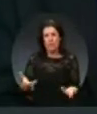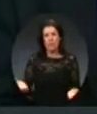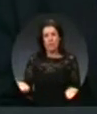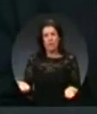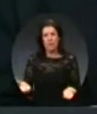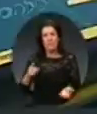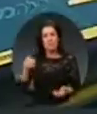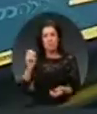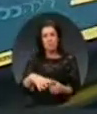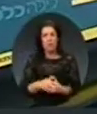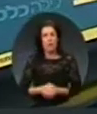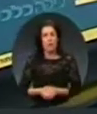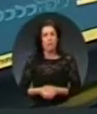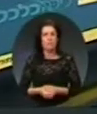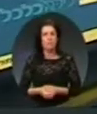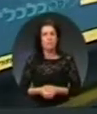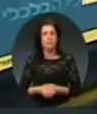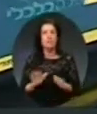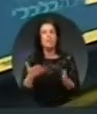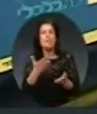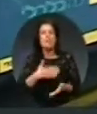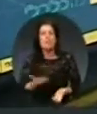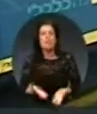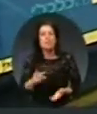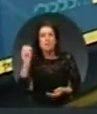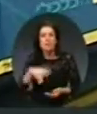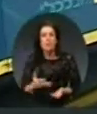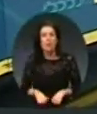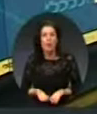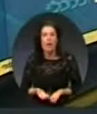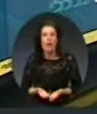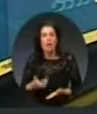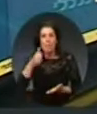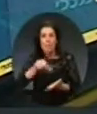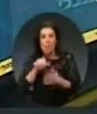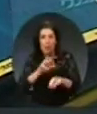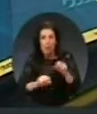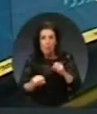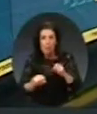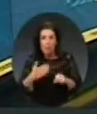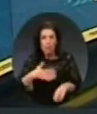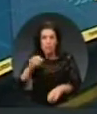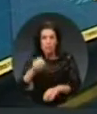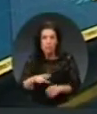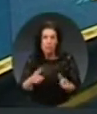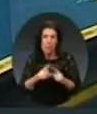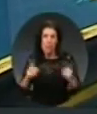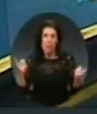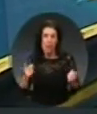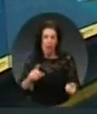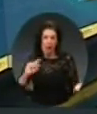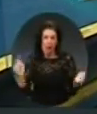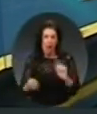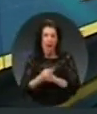למה בנק שזה דבר... אז מאיפה אתה רוצה שיתרום? זה תרומה. אם בנק הפועלים לוקח כסף ותורם לפילנטרופיה, אז מה? ההפך, אני